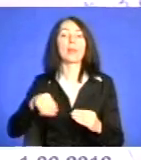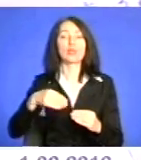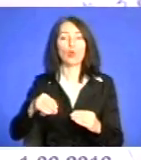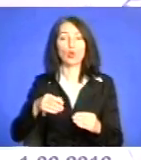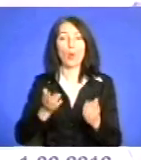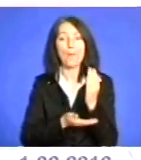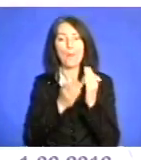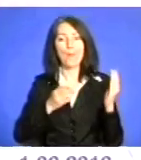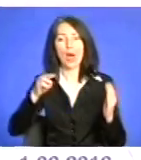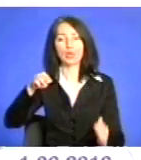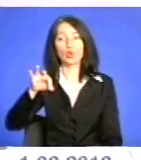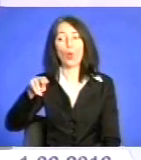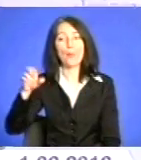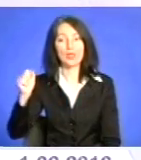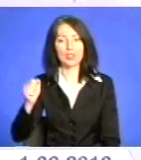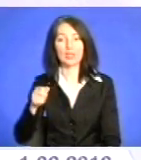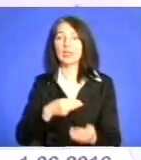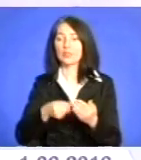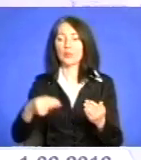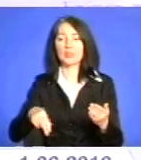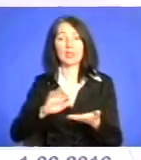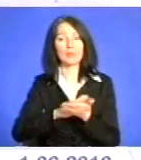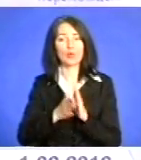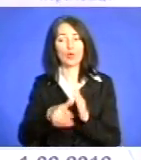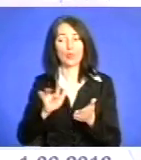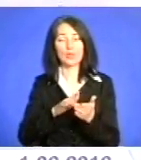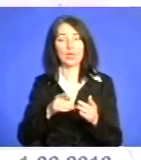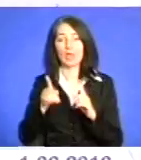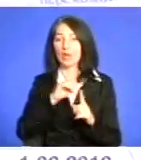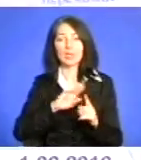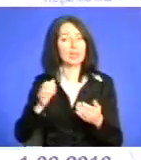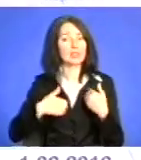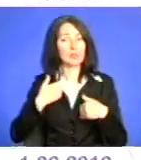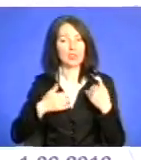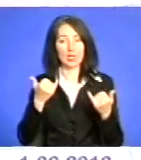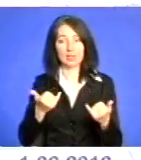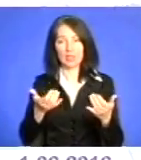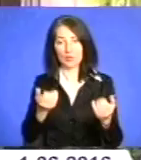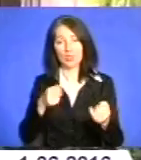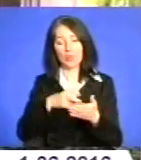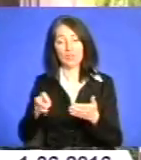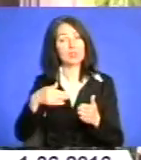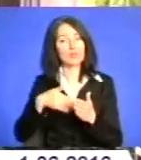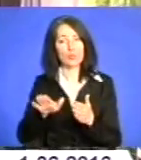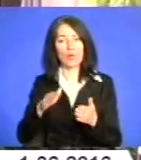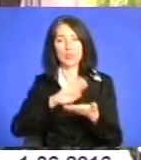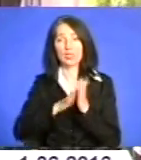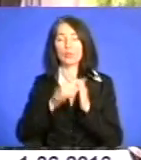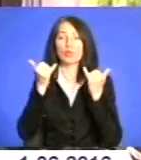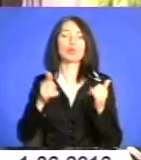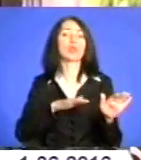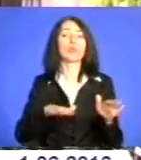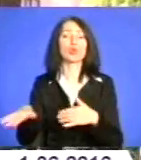Однак, каже, із підписанням договору у міській раді не поспішали, а недавно отримав лист із відмовою. Станом на сьогодні пройшло